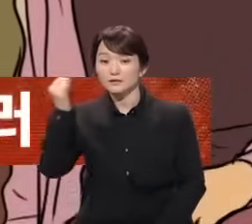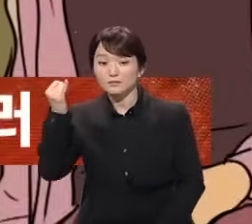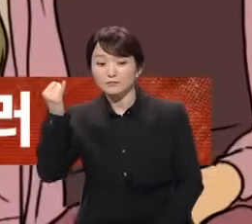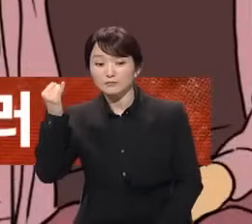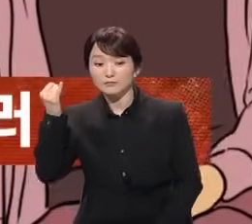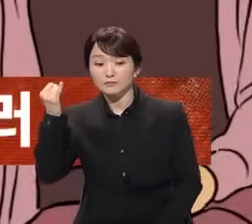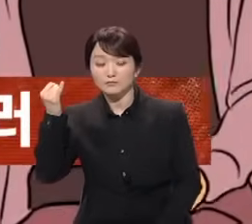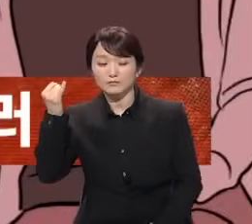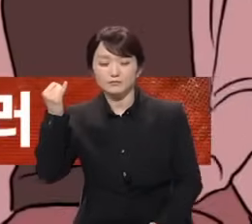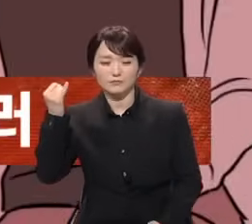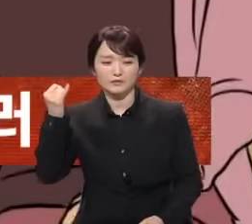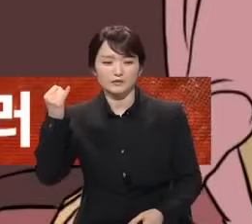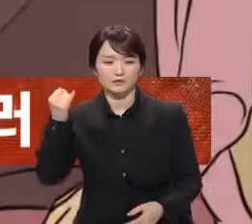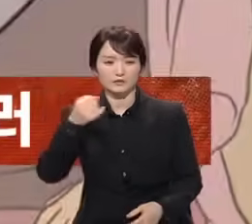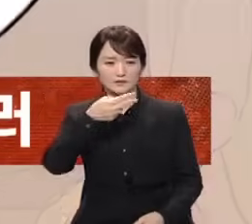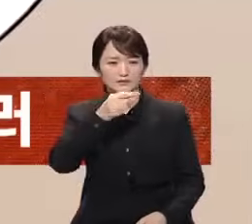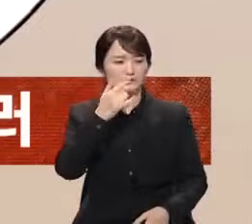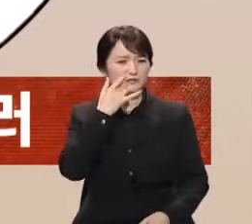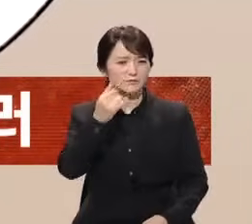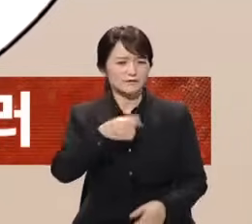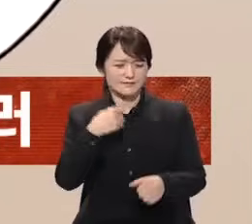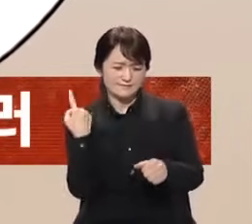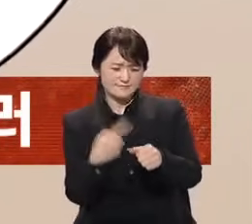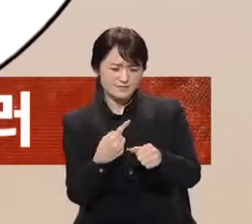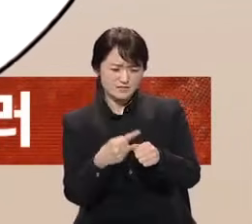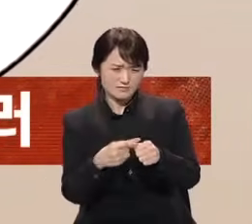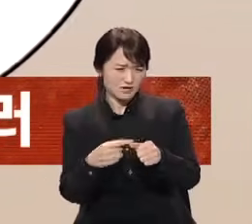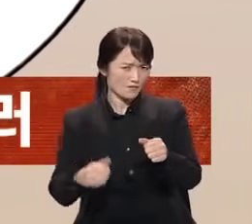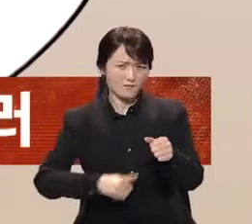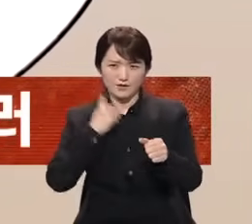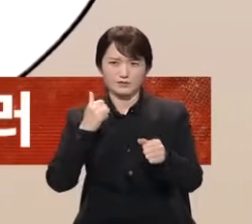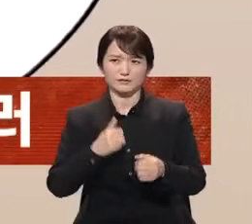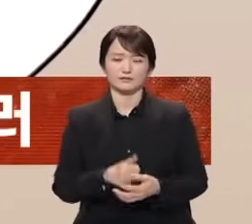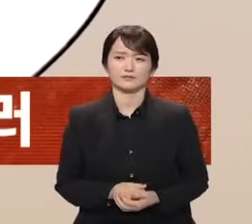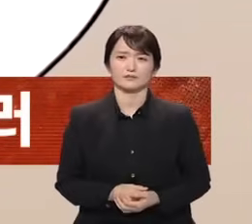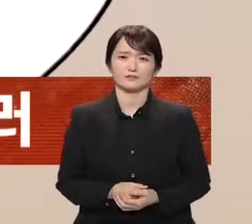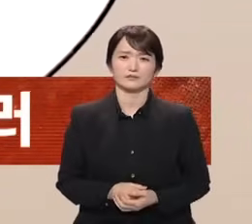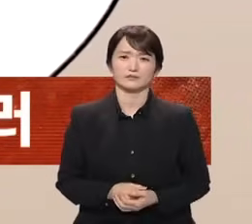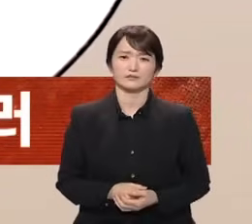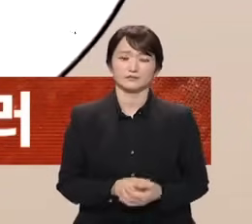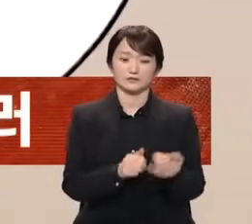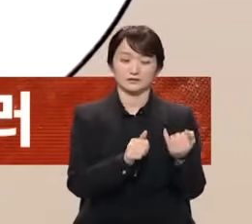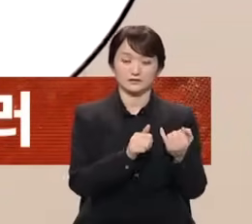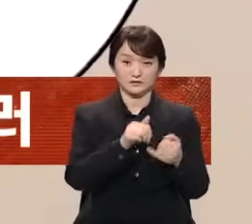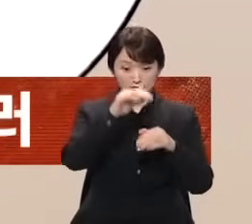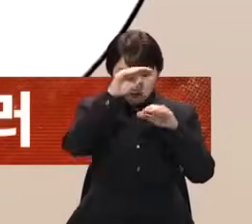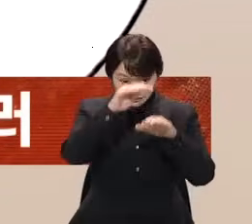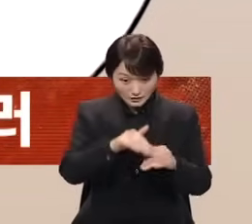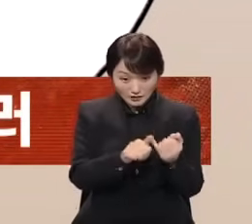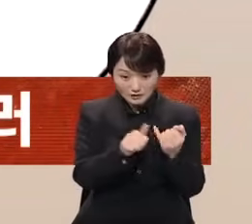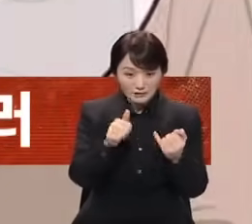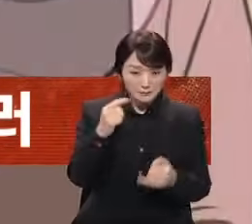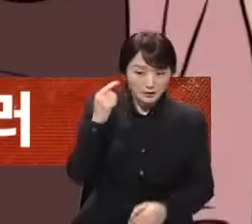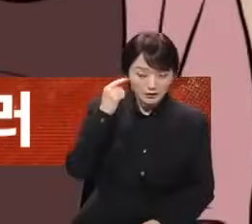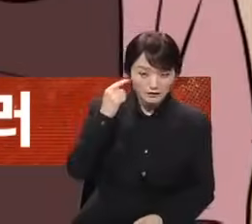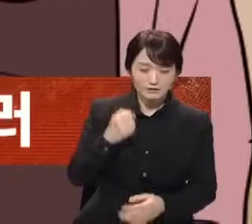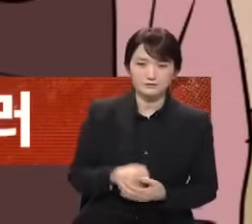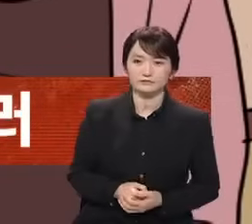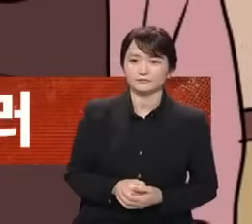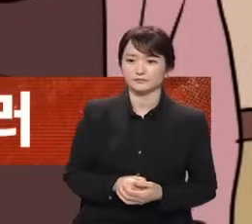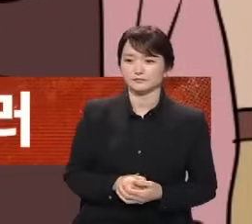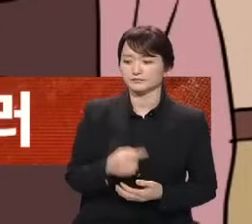못할 어떤 욕으로 지칭을 하면서 아주 불같이 화를 내신 겁니다. 그런데 이걸 심지어 또 남편이 들었습니다. 그래서 사연자가